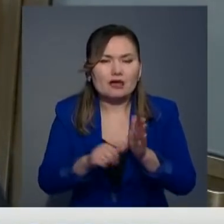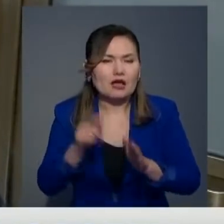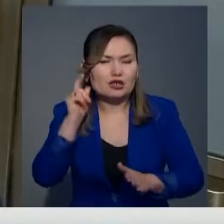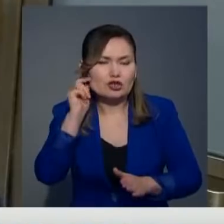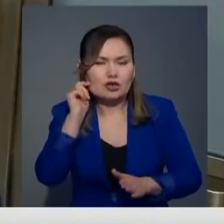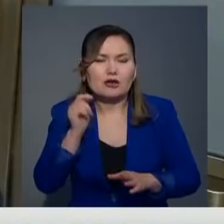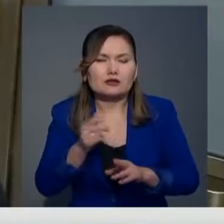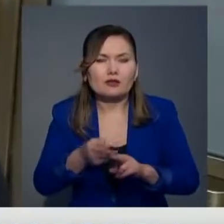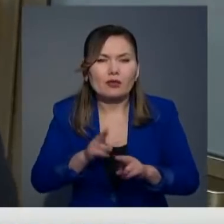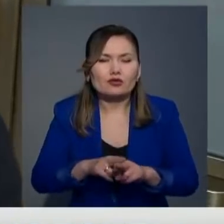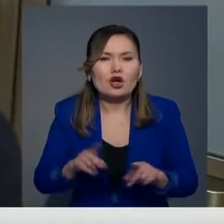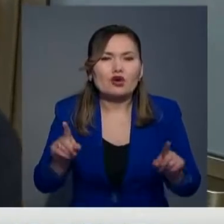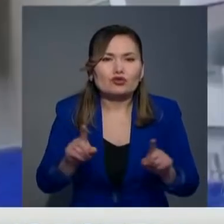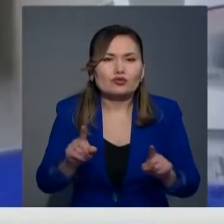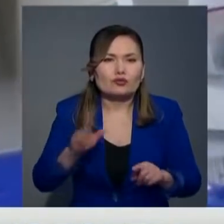қалсам не боларын білмеймін.